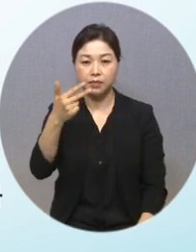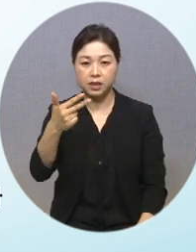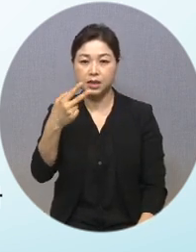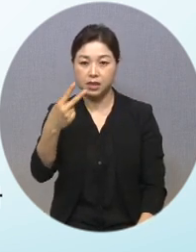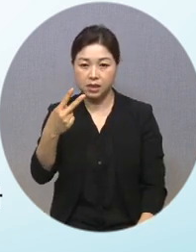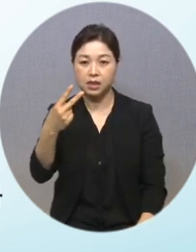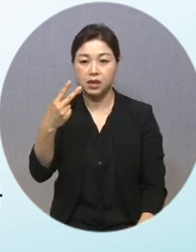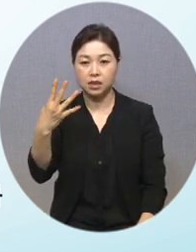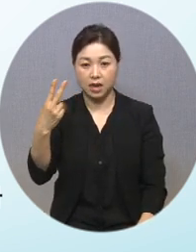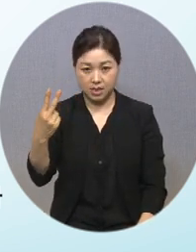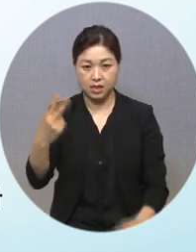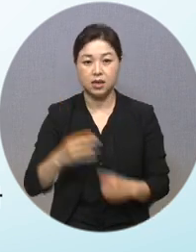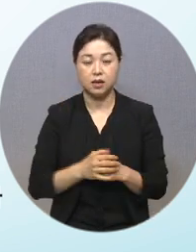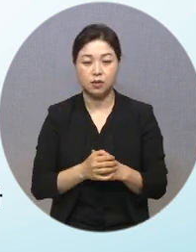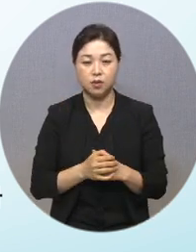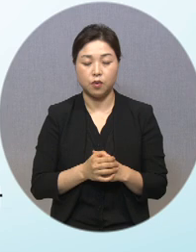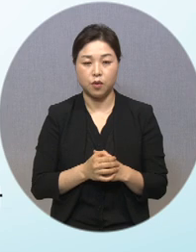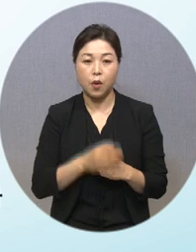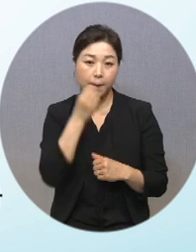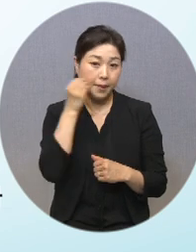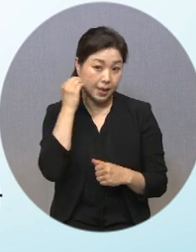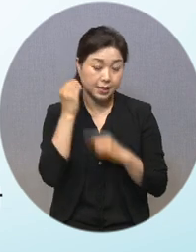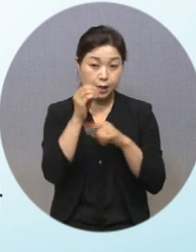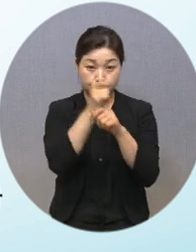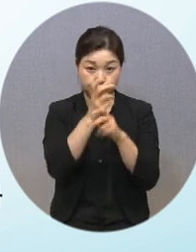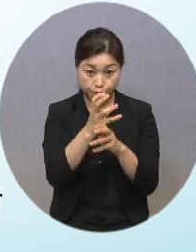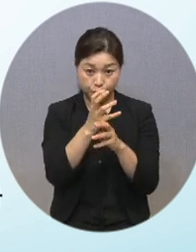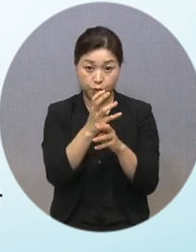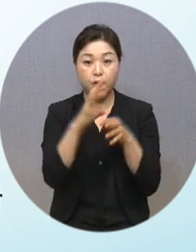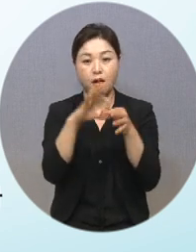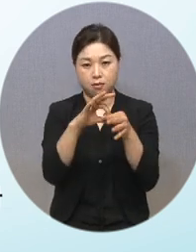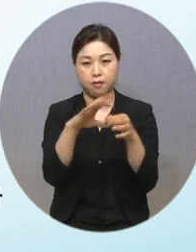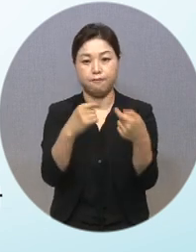070-7733-7242 또는 하단의 홈페이지로 참여하면